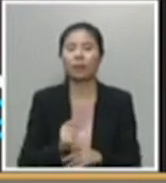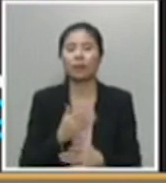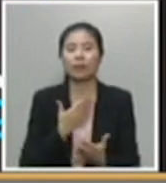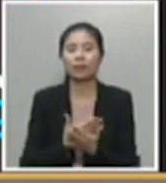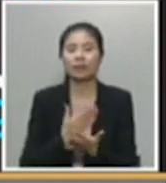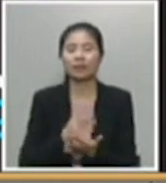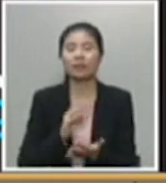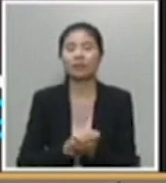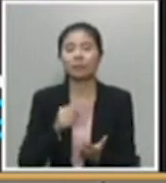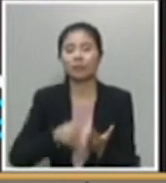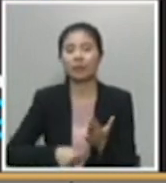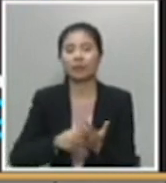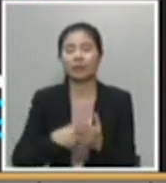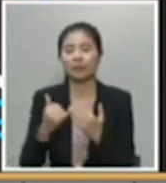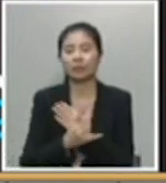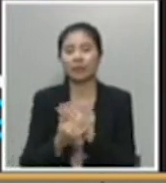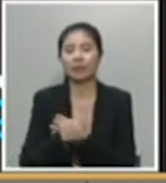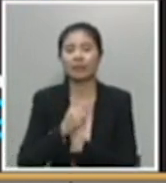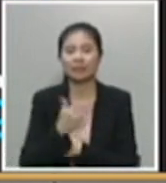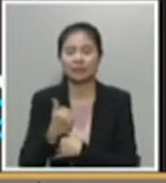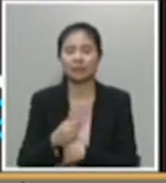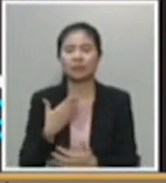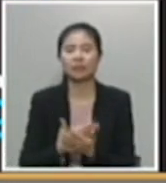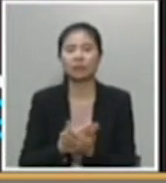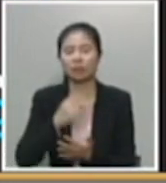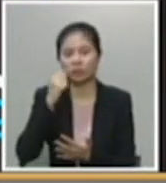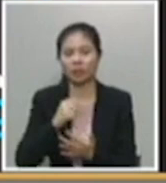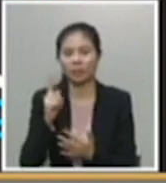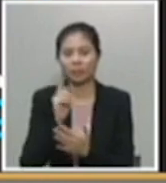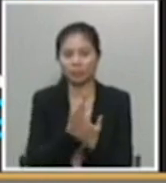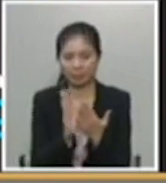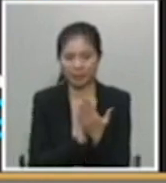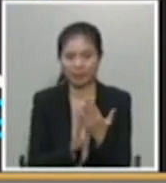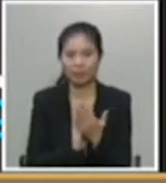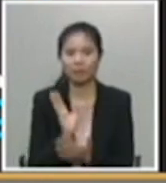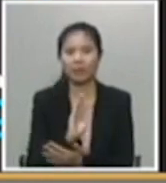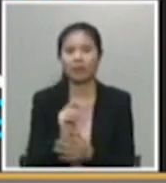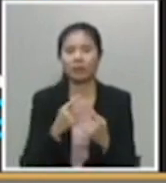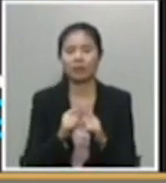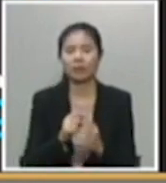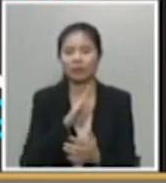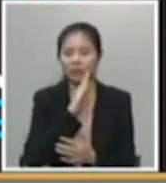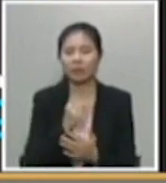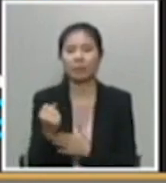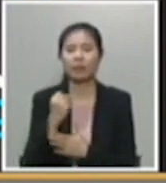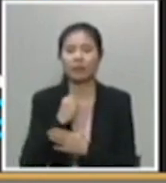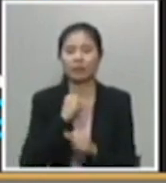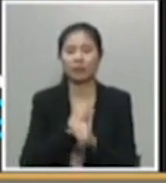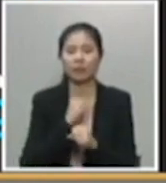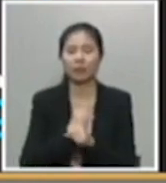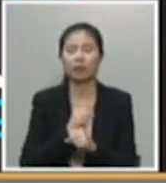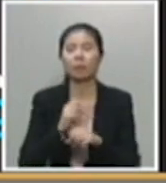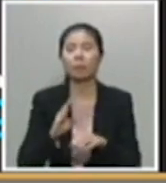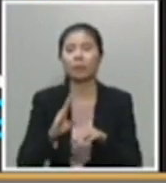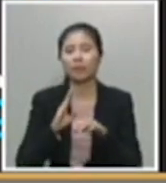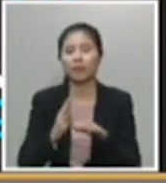ให้กับต่างประเทศไม่ใช่เป็นรายได้ของประเทศไทยถ้าเอาพลังงานออกไปเนี่ยอัตราภาษีเฉลี่ยของบริษัทจดทะเบียนจะลด